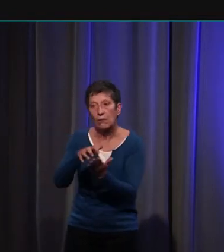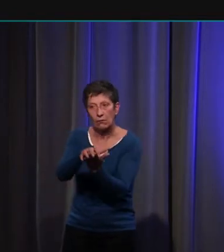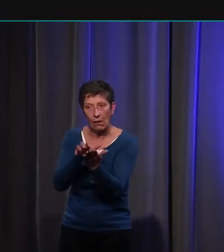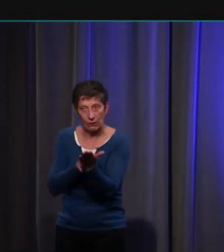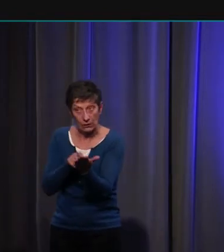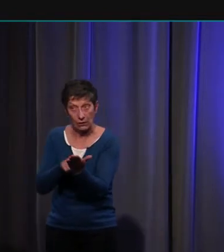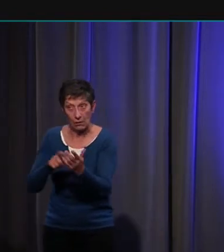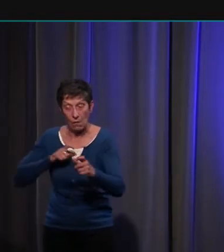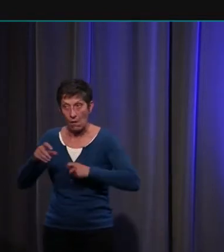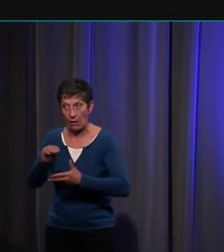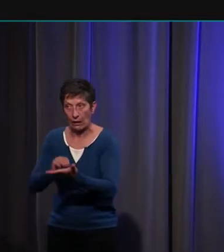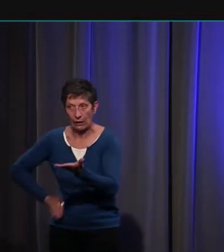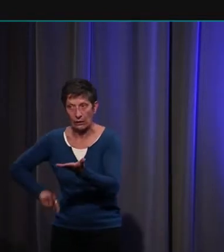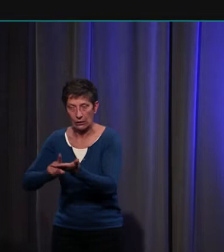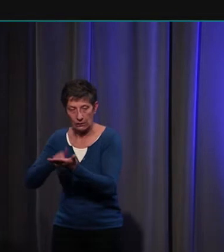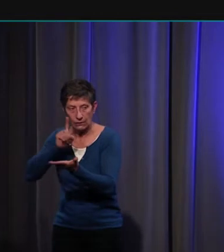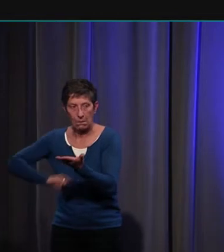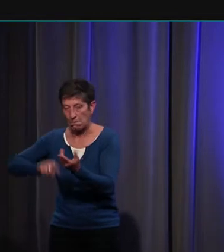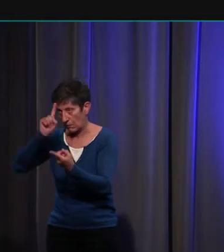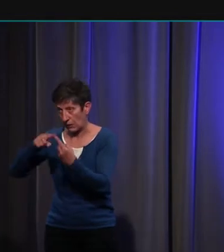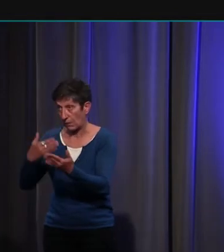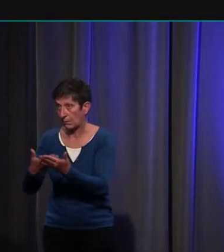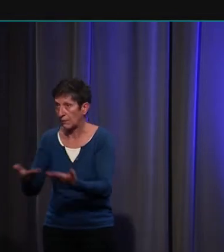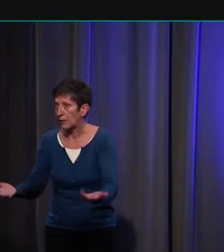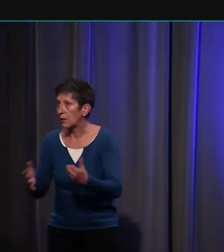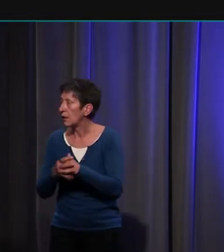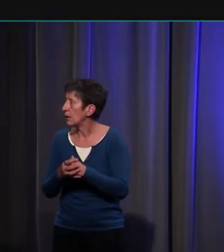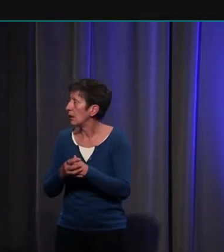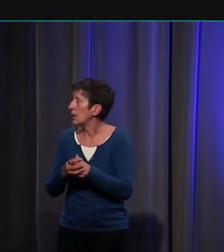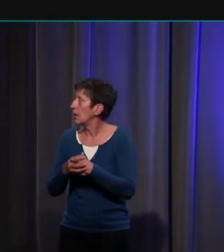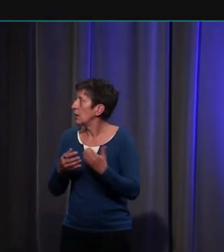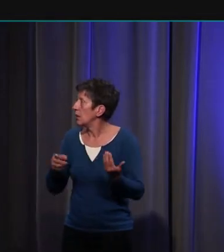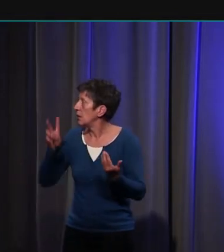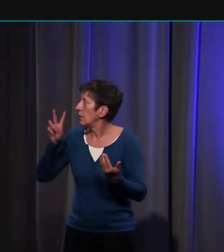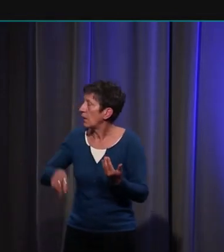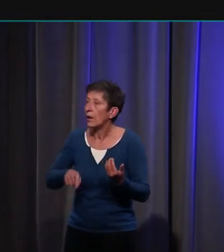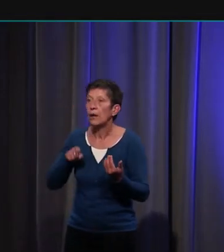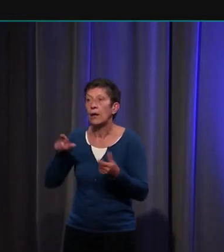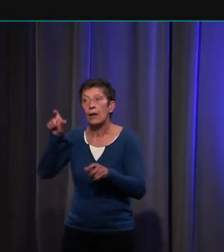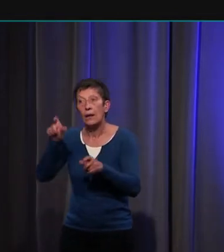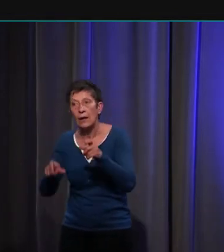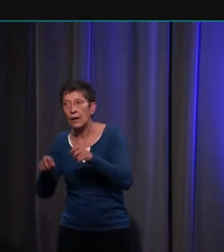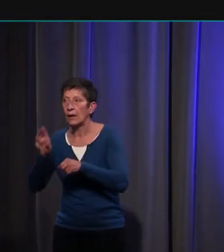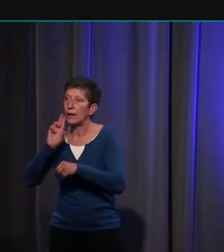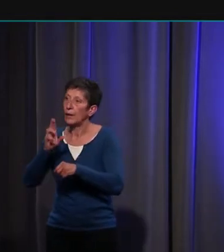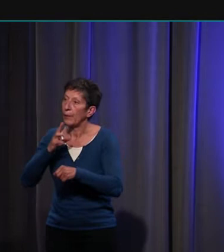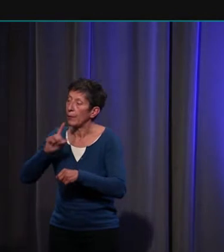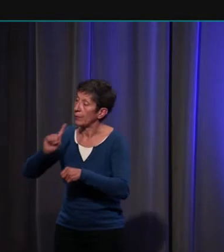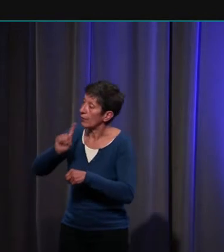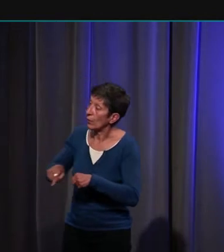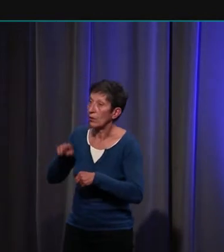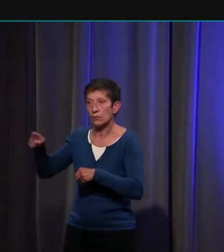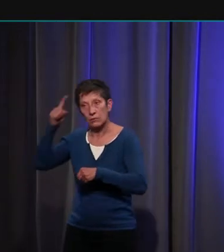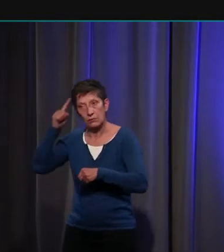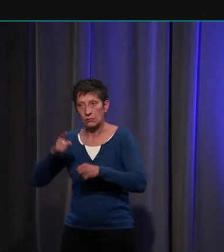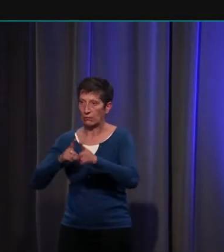collègues françoise autres sur ces sujets ce sont des envoyés du pape des dégâts qui trouve que la guerre contre les chrétiens n'est pas bon